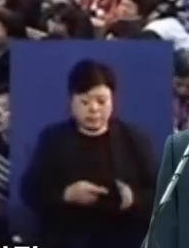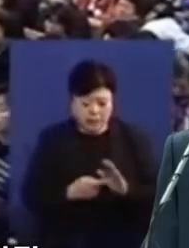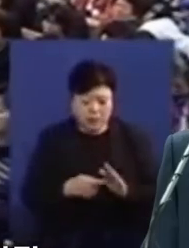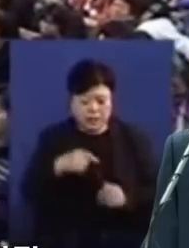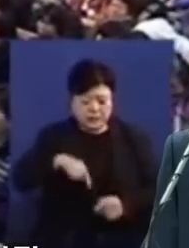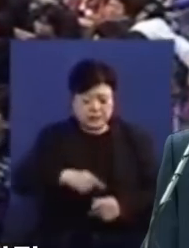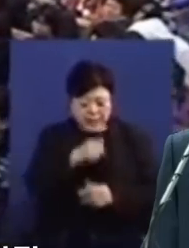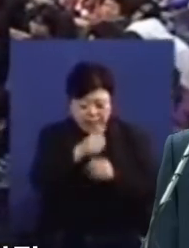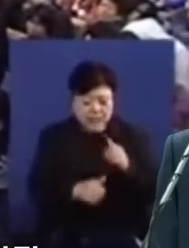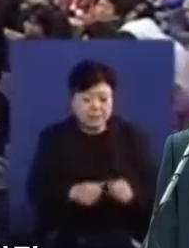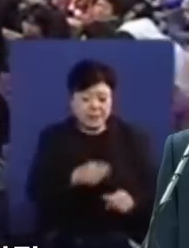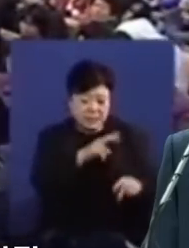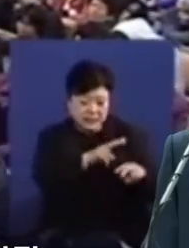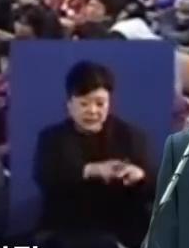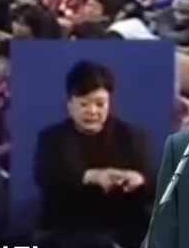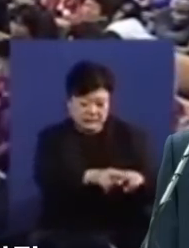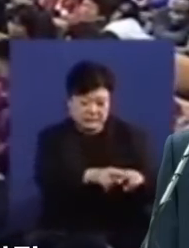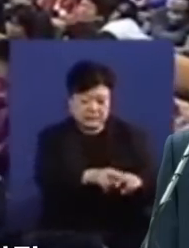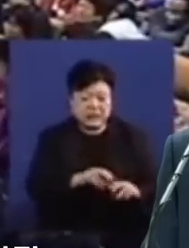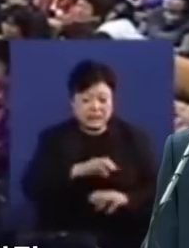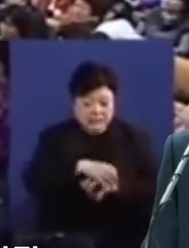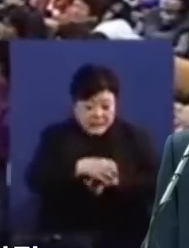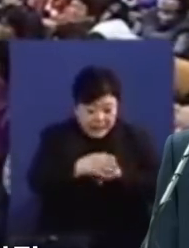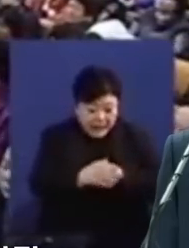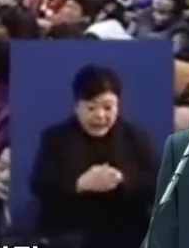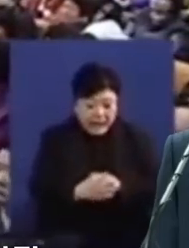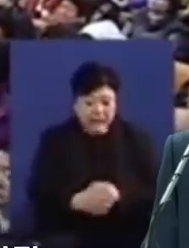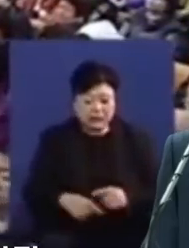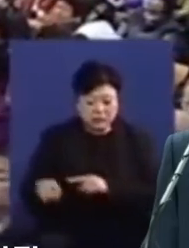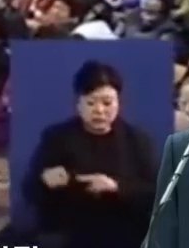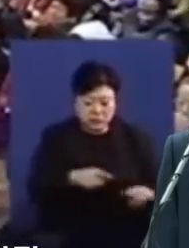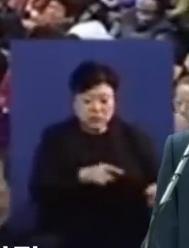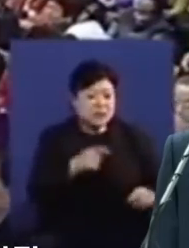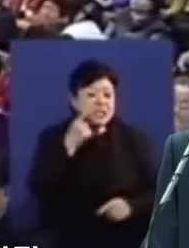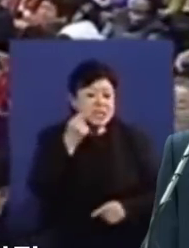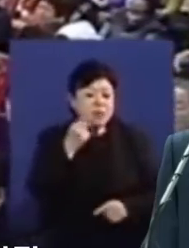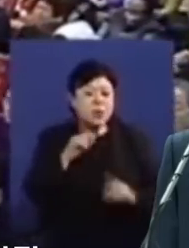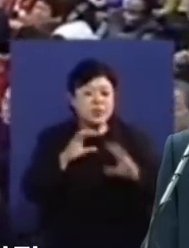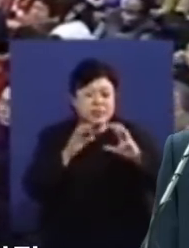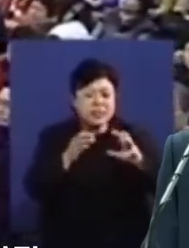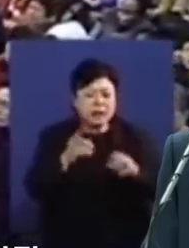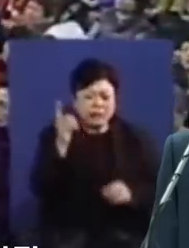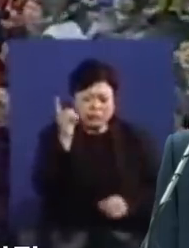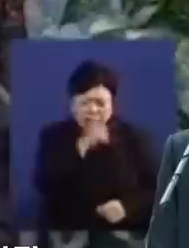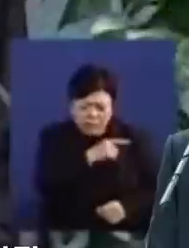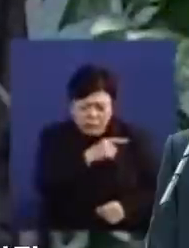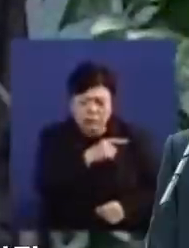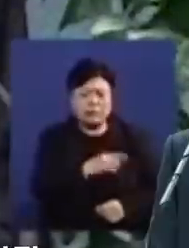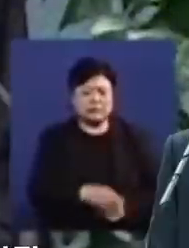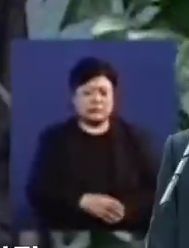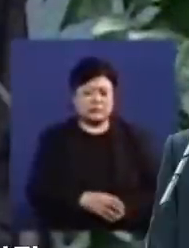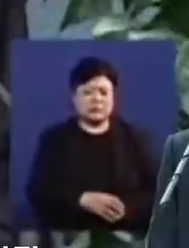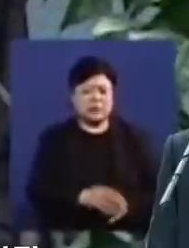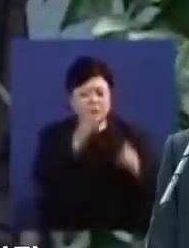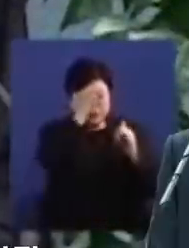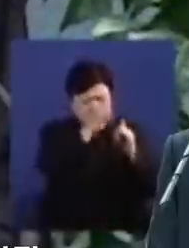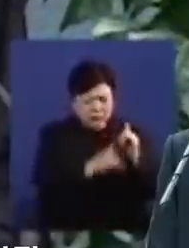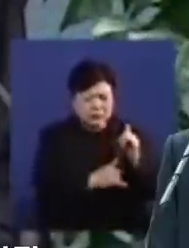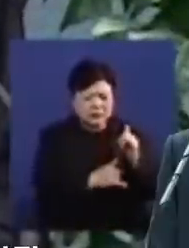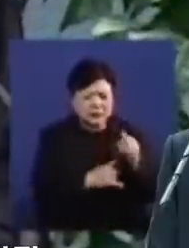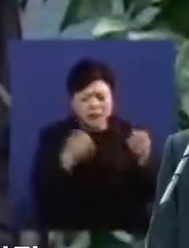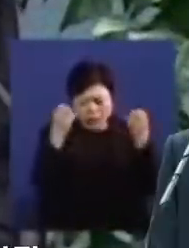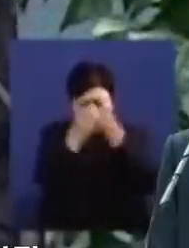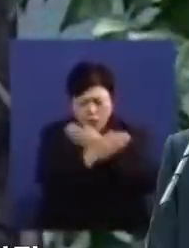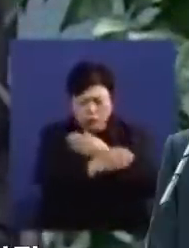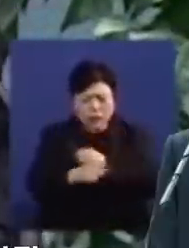자신을 하나님의 자리에 앉아 세계를 통치하려고 하는 일본이 얼마나 흉악한 역사적 오류를